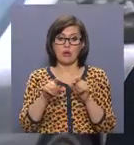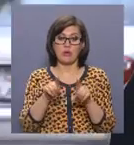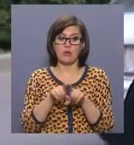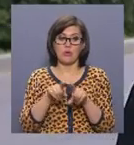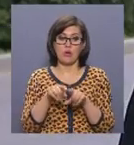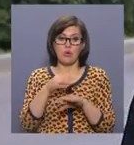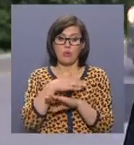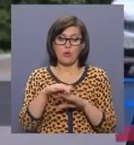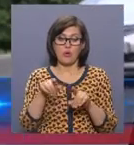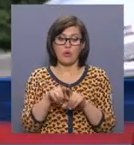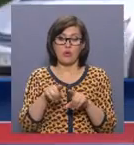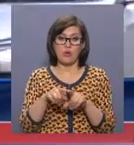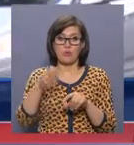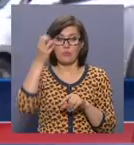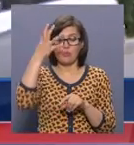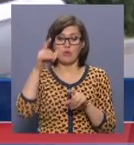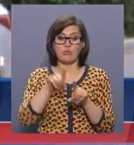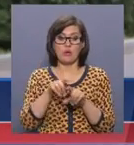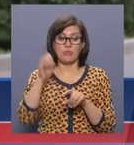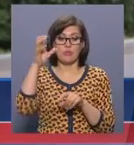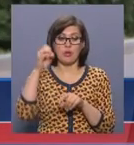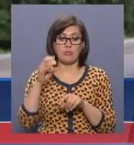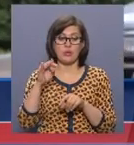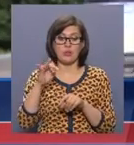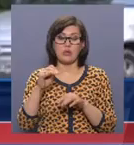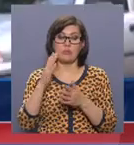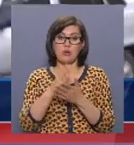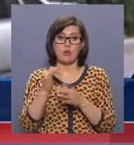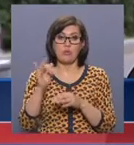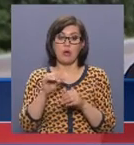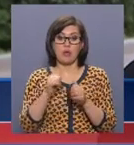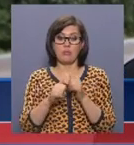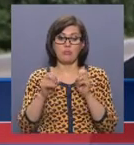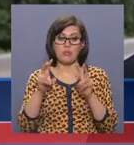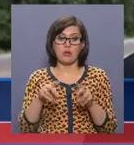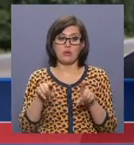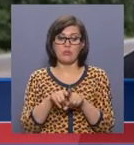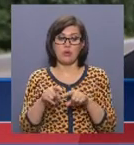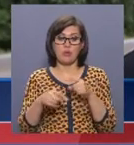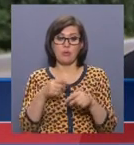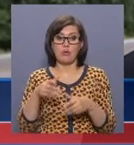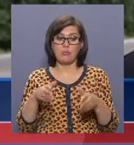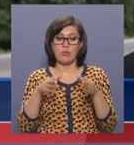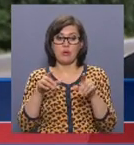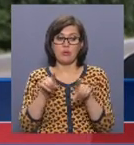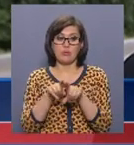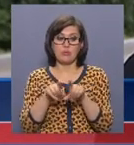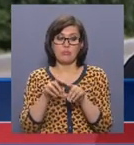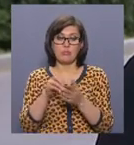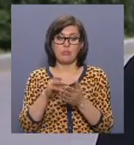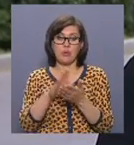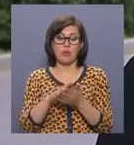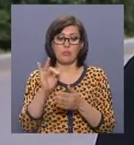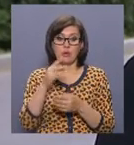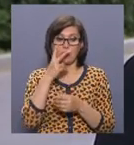Әрбір көше қиылыстарында ақылы бағдаршамдардың детекторлары орналасқан. Олар арнайы сәулелері арқылы жолдағы қозғалыс көлемін тіркеп отырады.